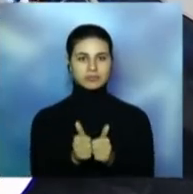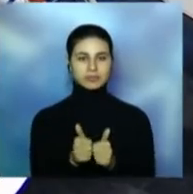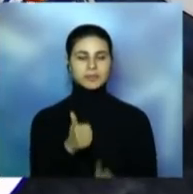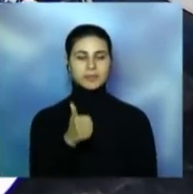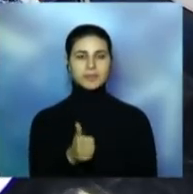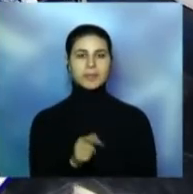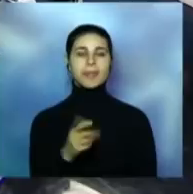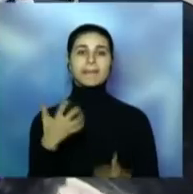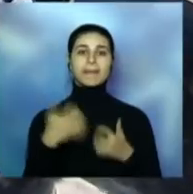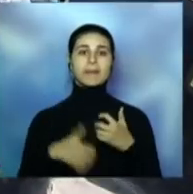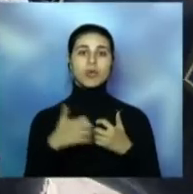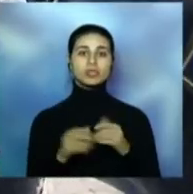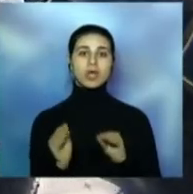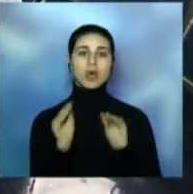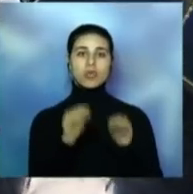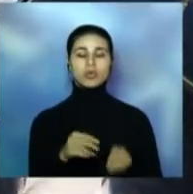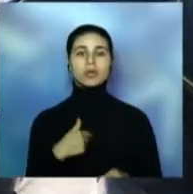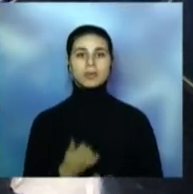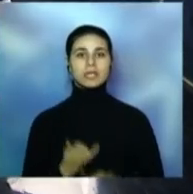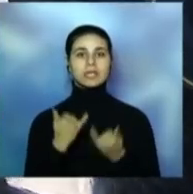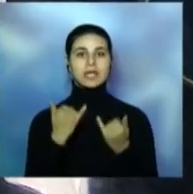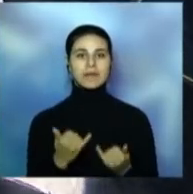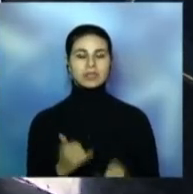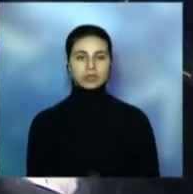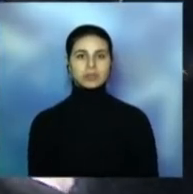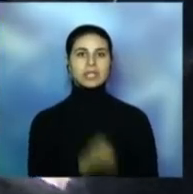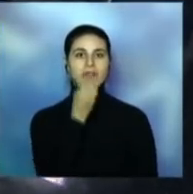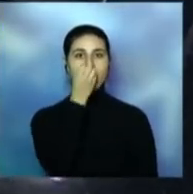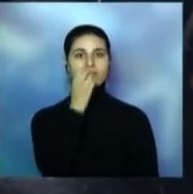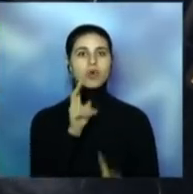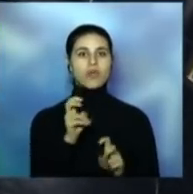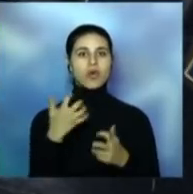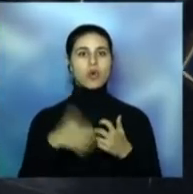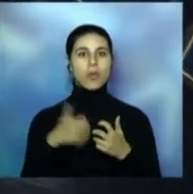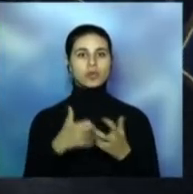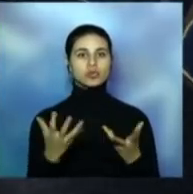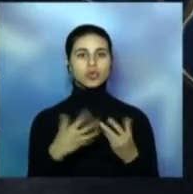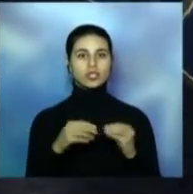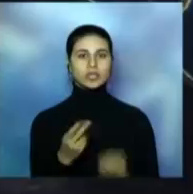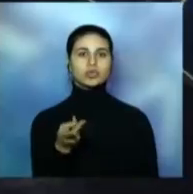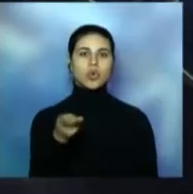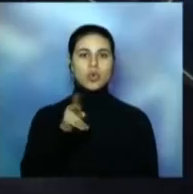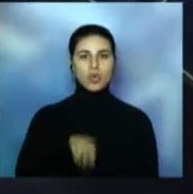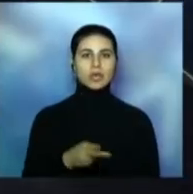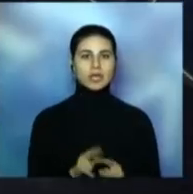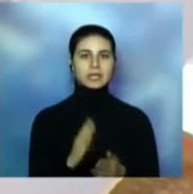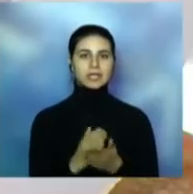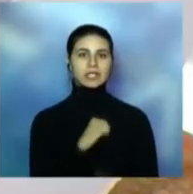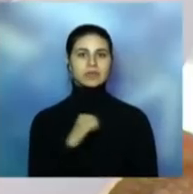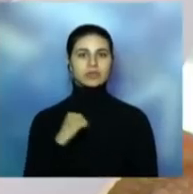შეეხება ბოსტნეული ზონას, მე თქვენ გთავაზობთ ყავილოვანი კომპოსტოს ოჯახის ორ წარმომადგენელს გახლავთ